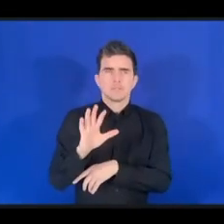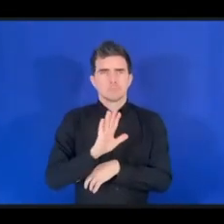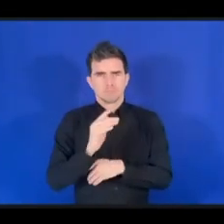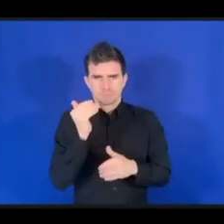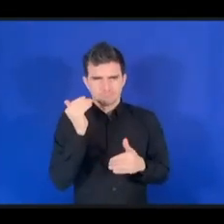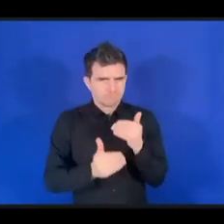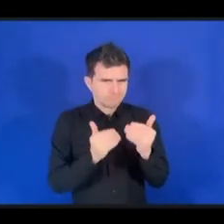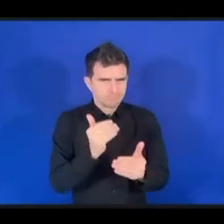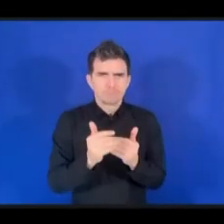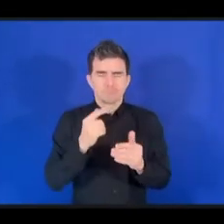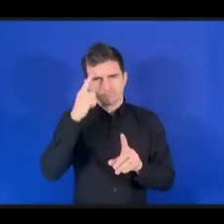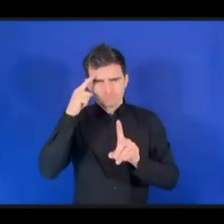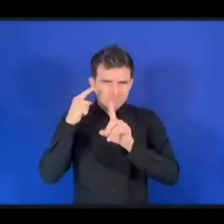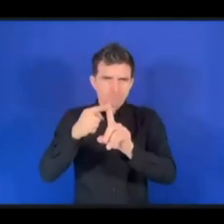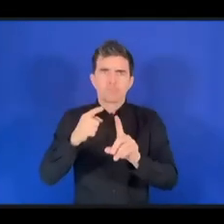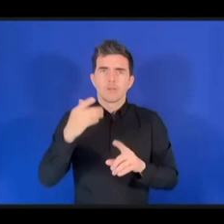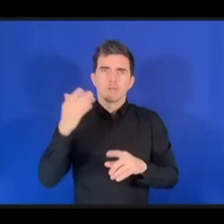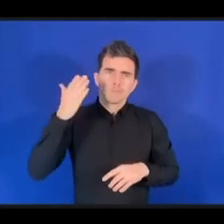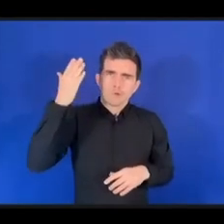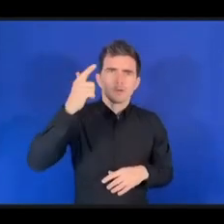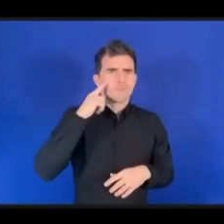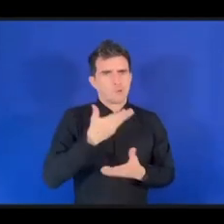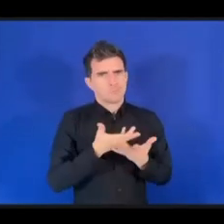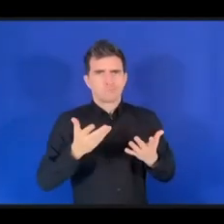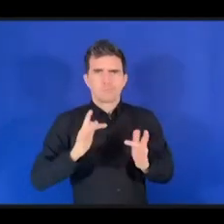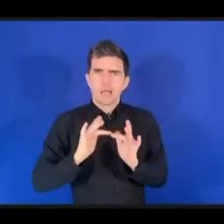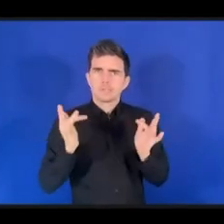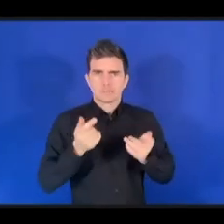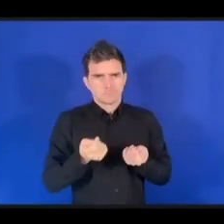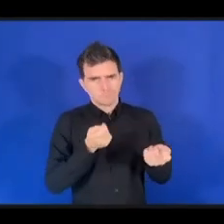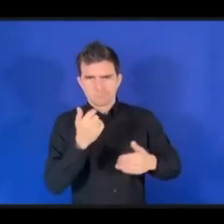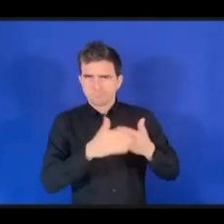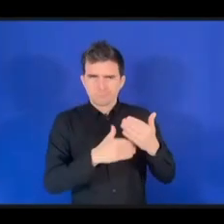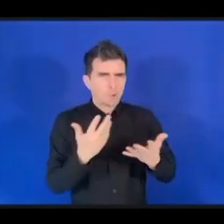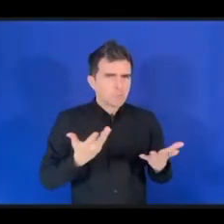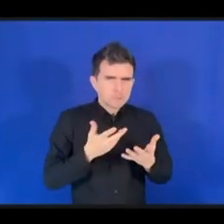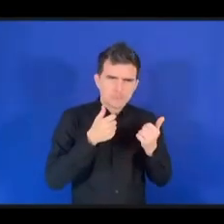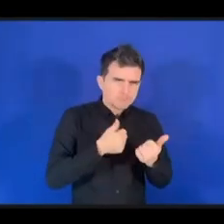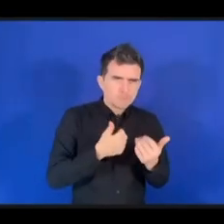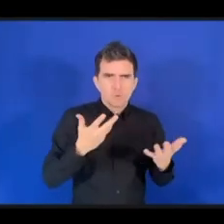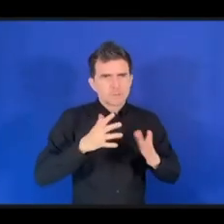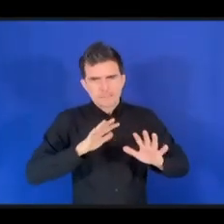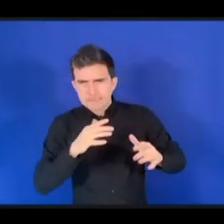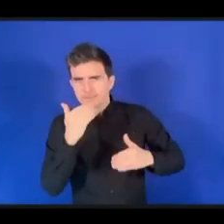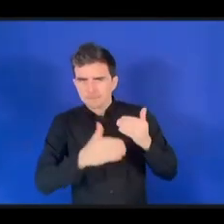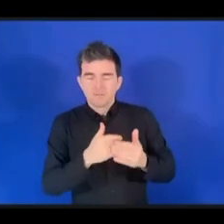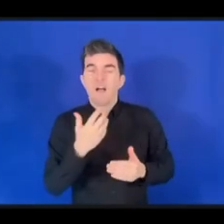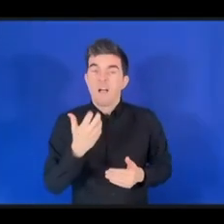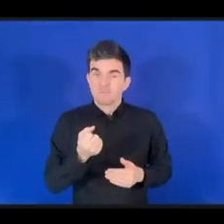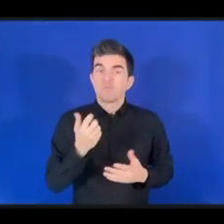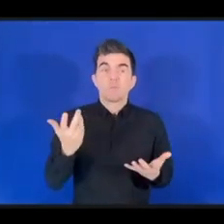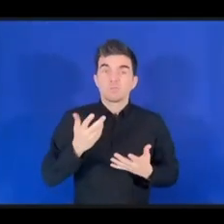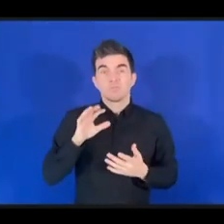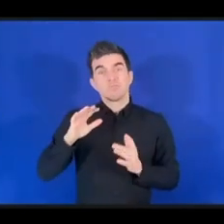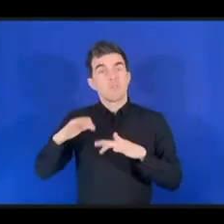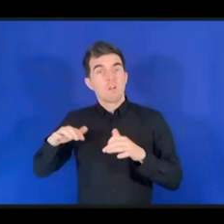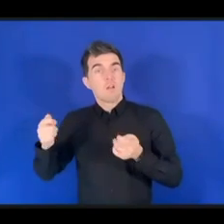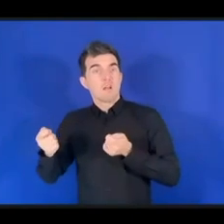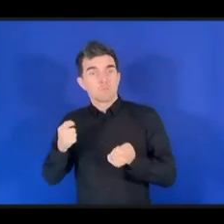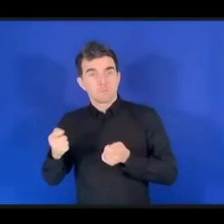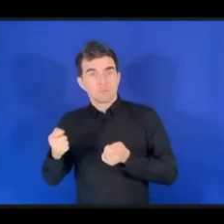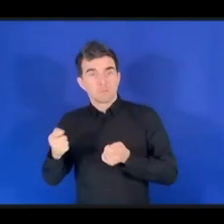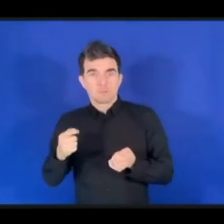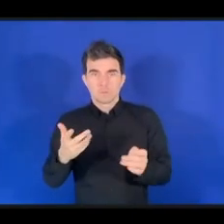a fonctionné ou pas il y a une tentation des pouvoirs publics amè certaines choses de côté un pays